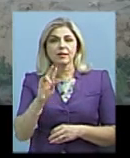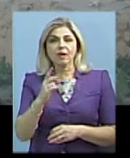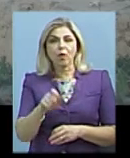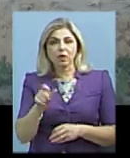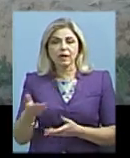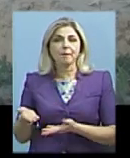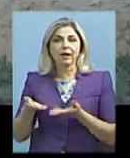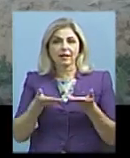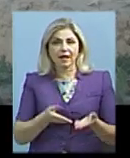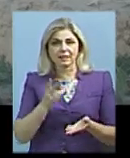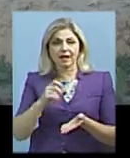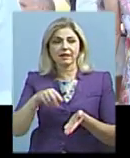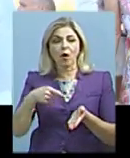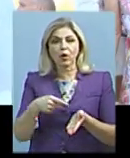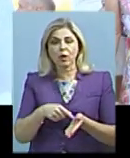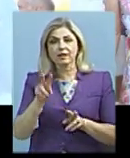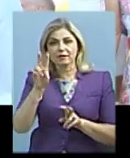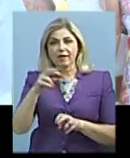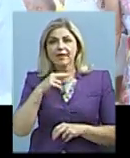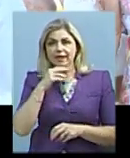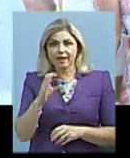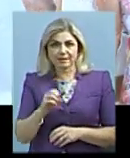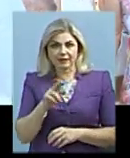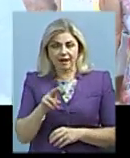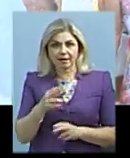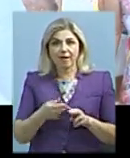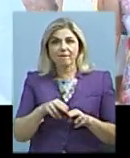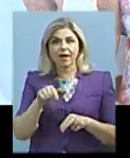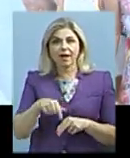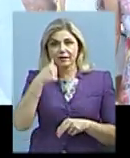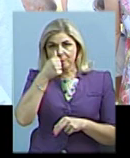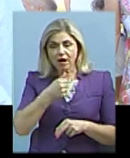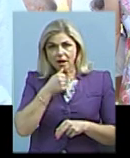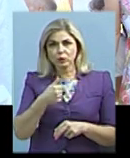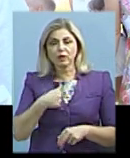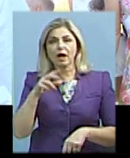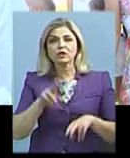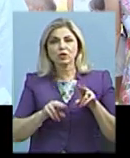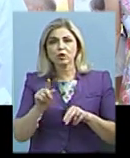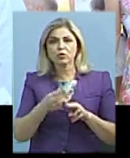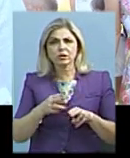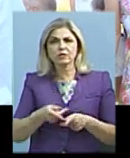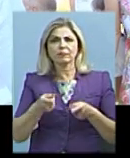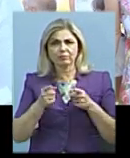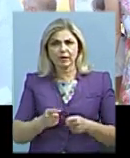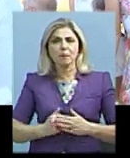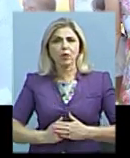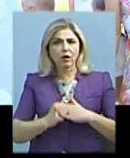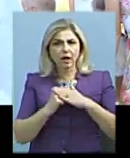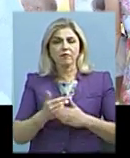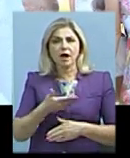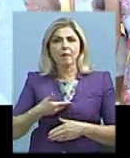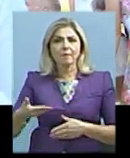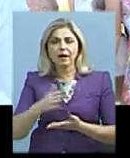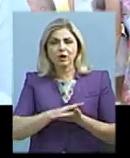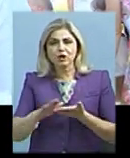городище «Дикий сад». В этом году я считаю, что это настоящий прорыв. У цьому році я вважаю справжній прорив. Ми